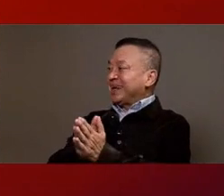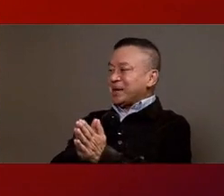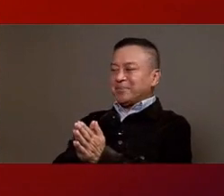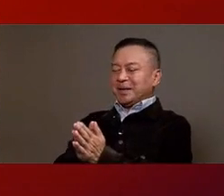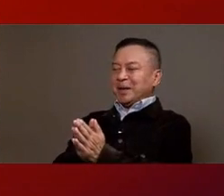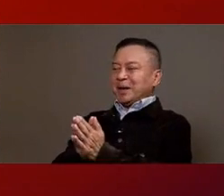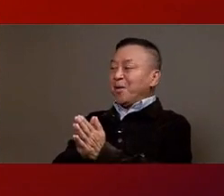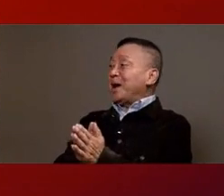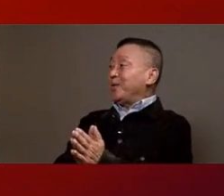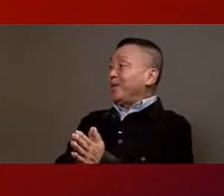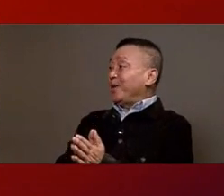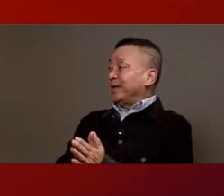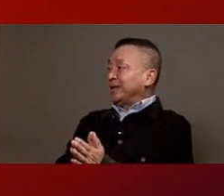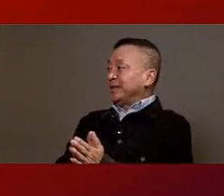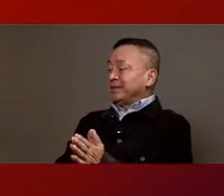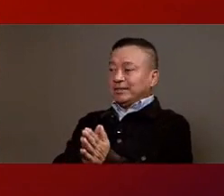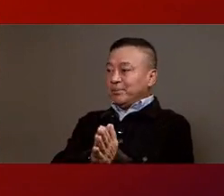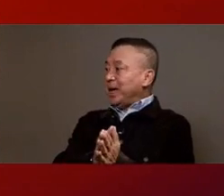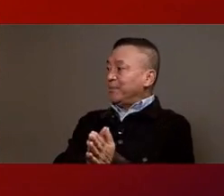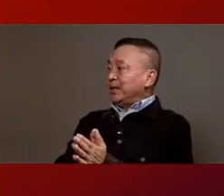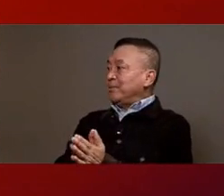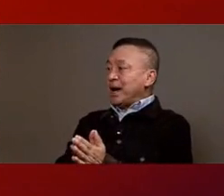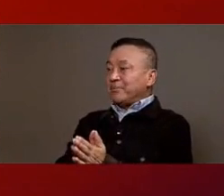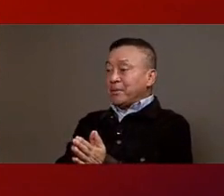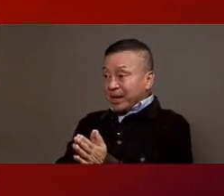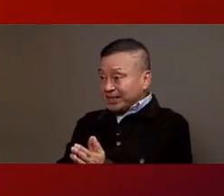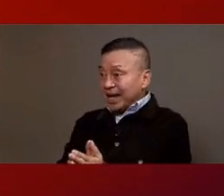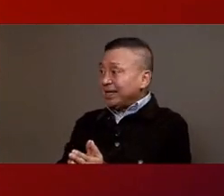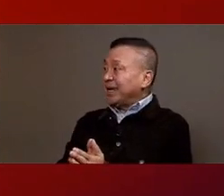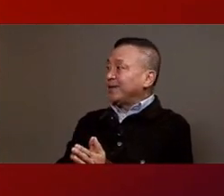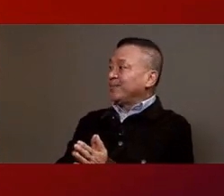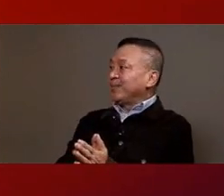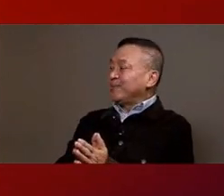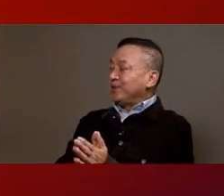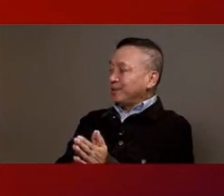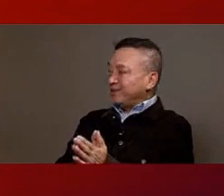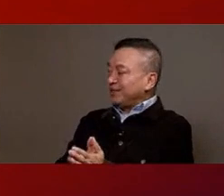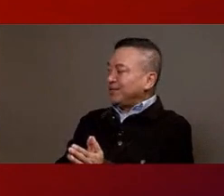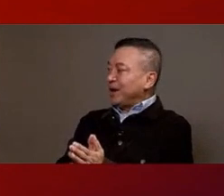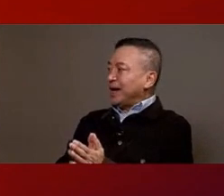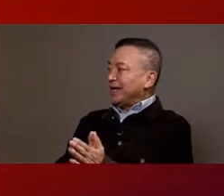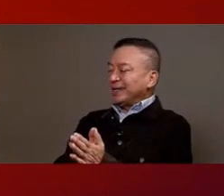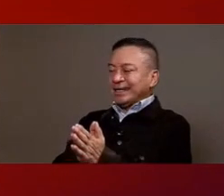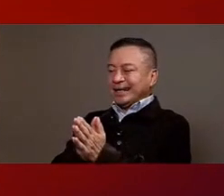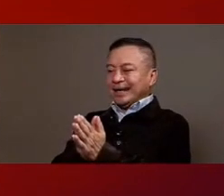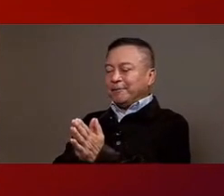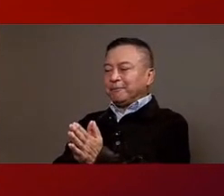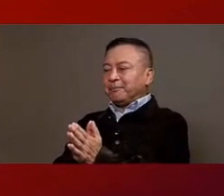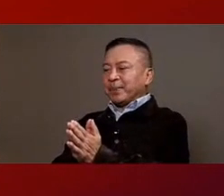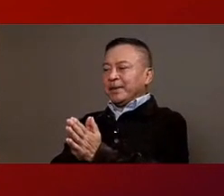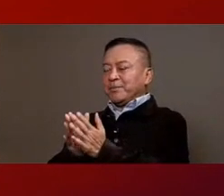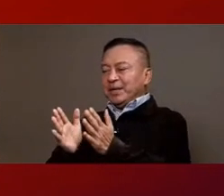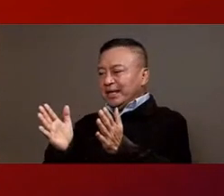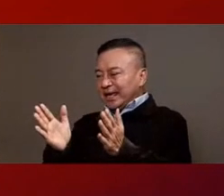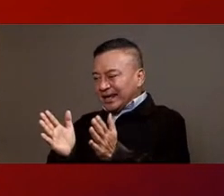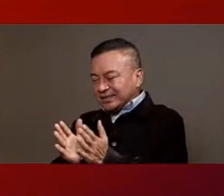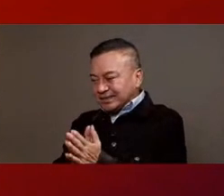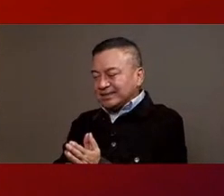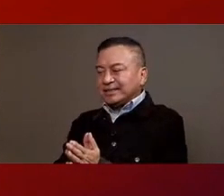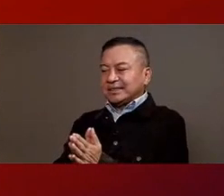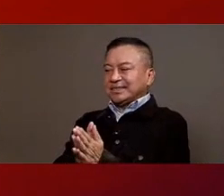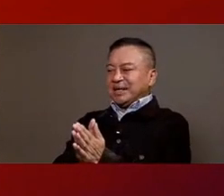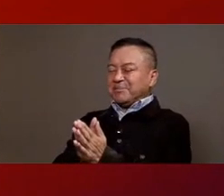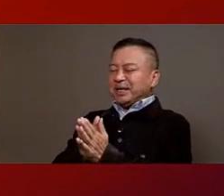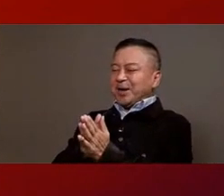วนะครับเหงาเหงาหน่อยแต่15ปีที่ผ่านมาไม่ใช่แล้วมีชีวิตชีวานะครับมีเ